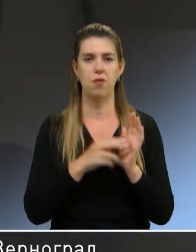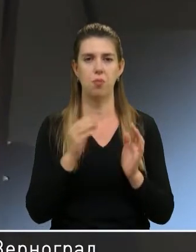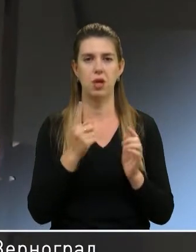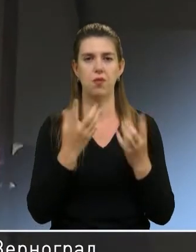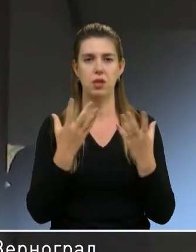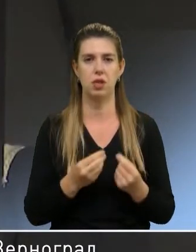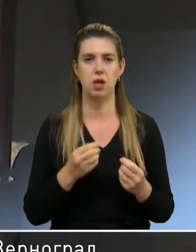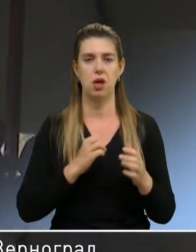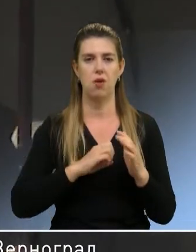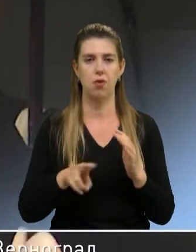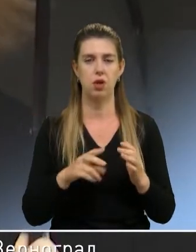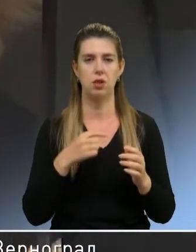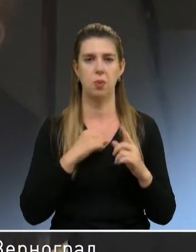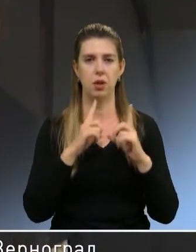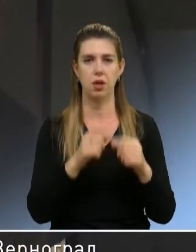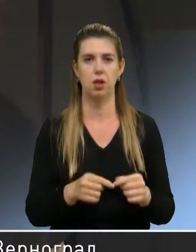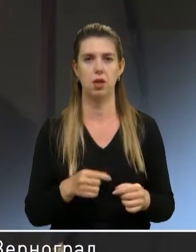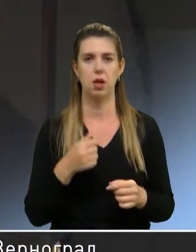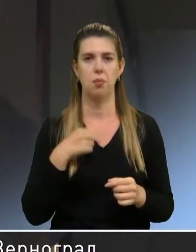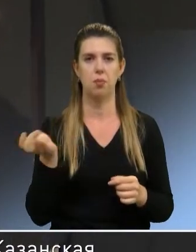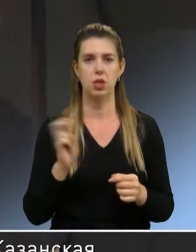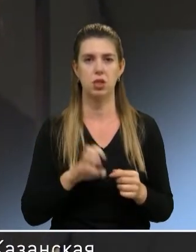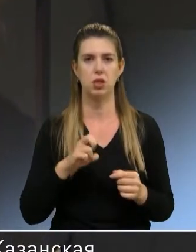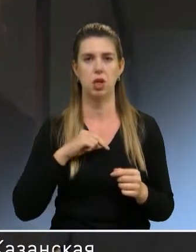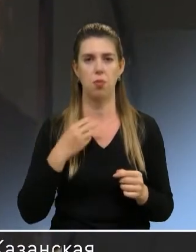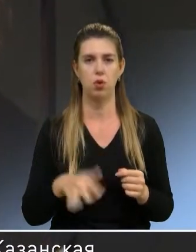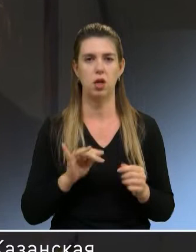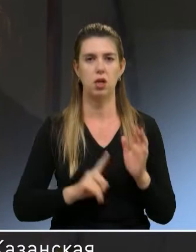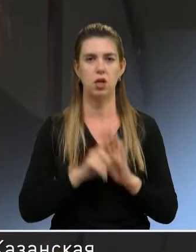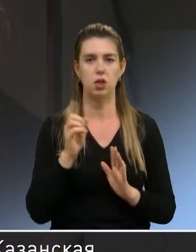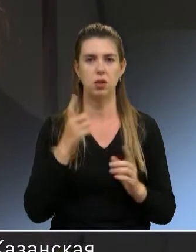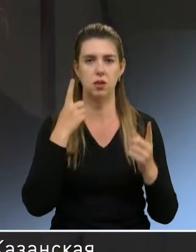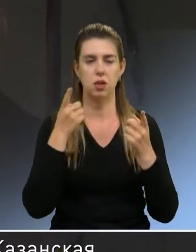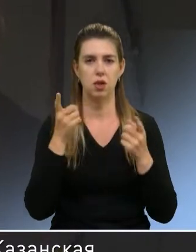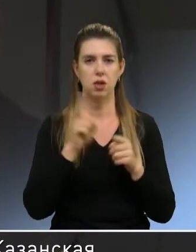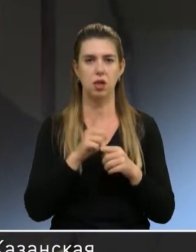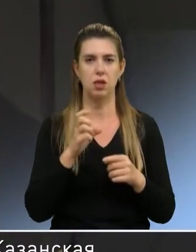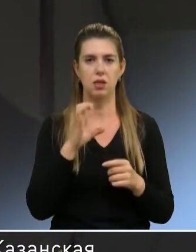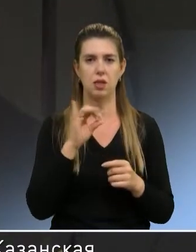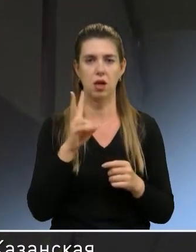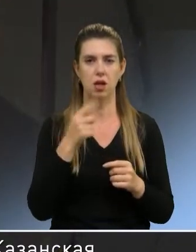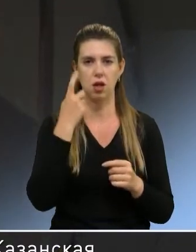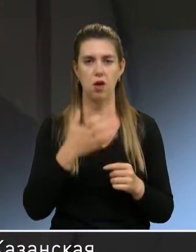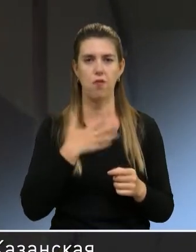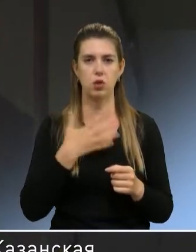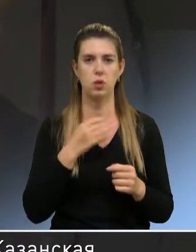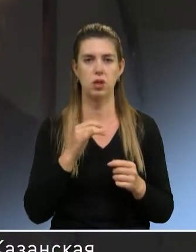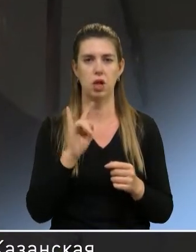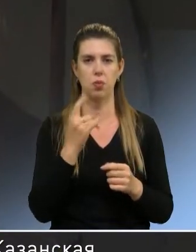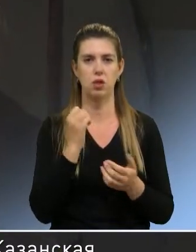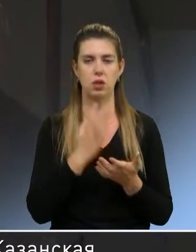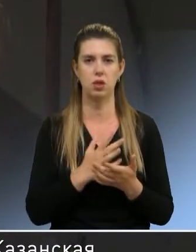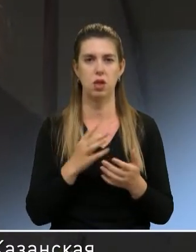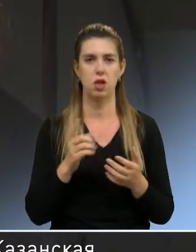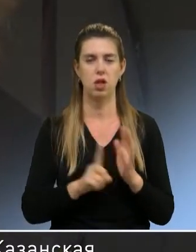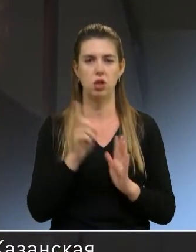день эвакуации выехали, потому что мы пришли тогда с работы, и началась сирена воздушная, и ребенок сильно в